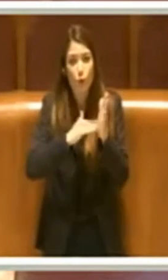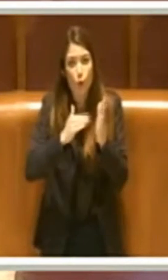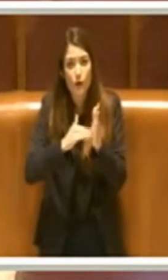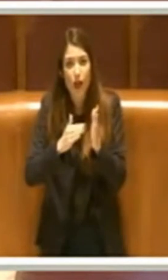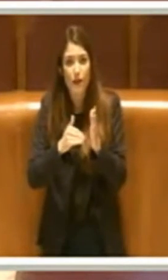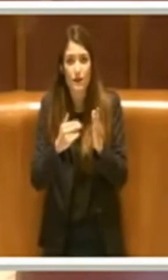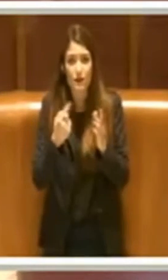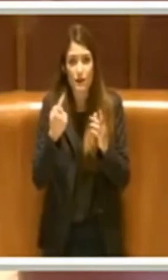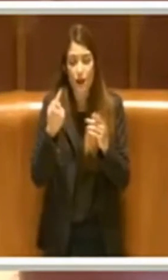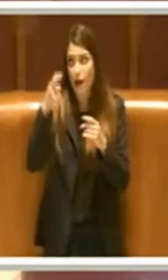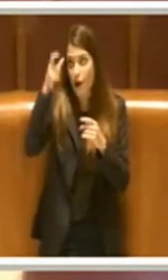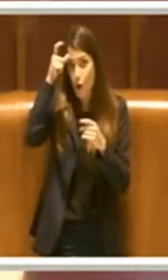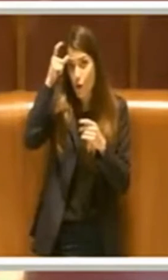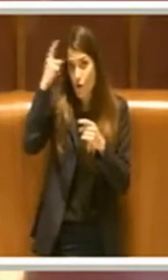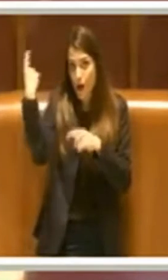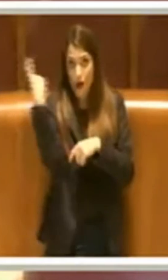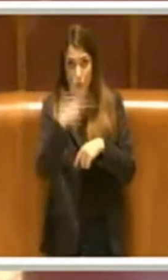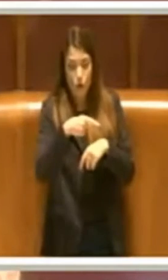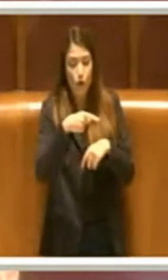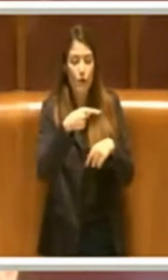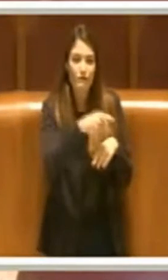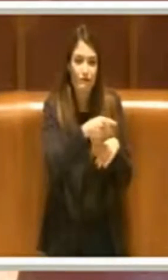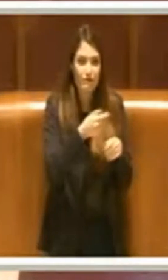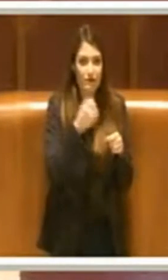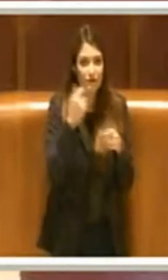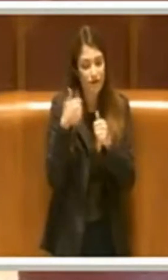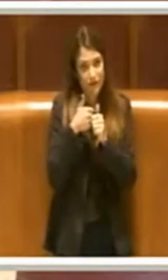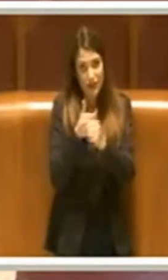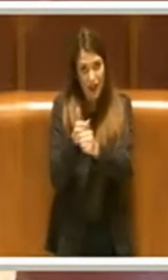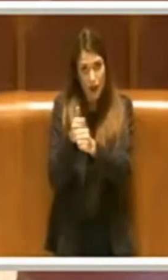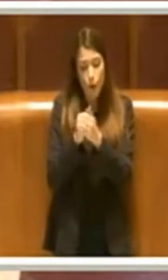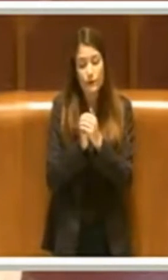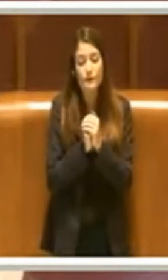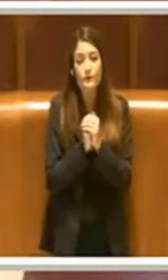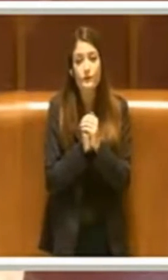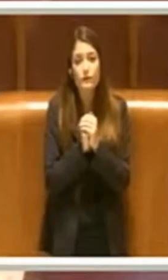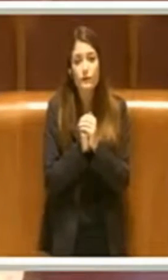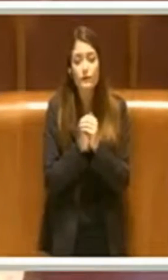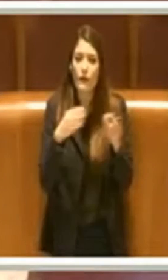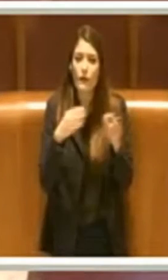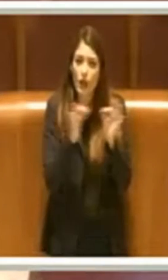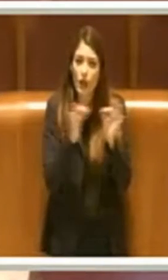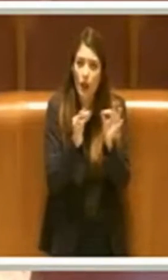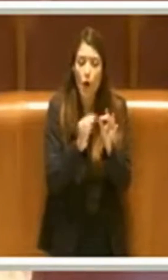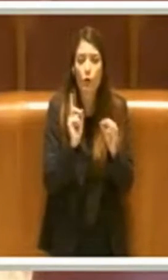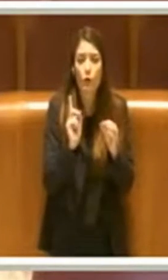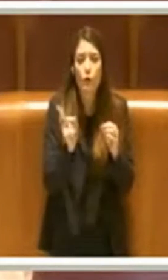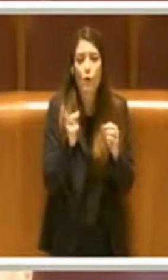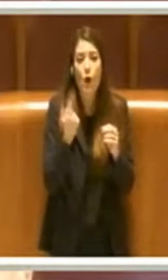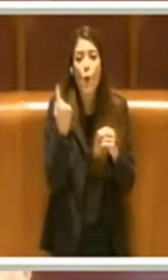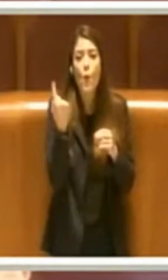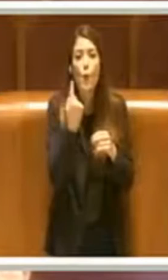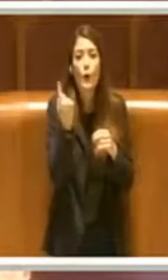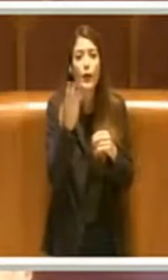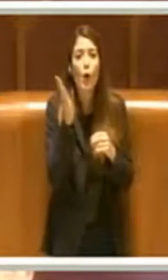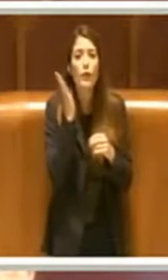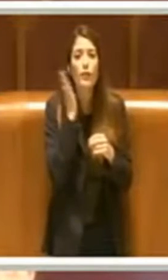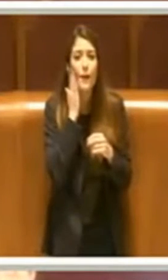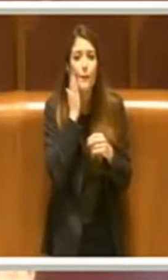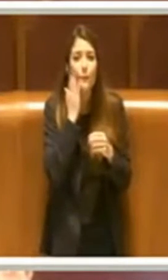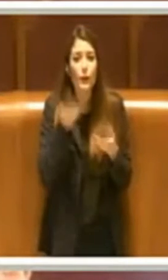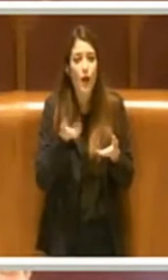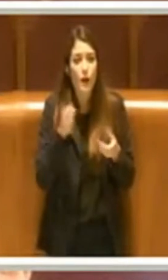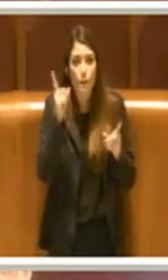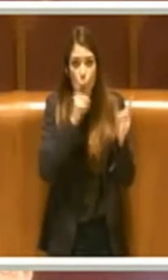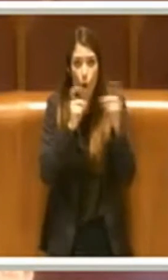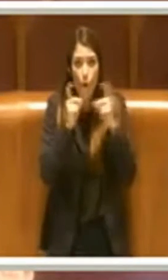governo. Siamo d'accordo con il Premier anche quando dice che l'unico debito di cui dobbiamo preoccuparci in questo momento